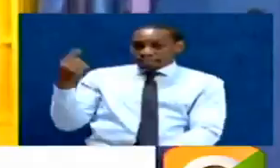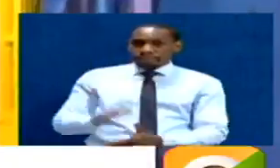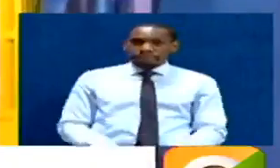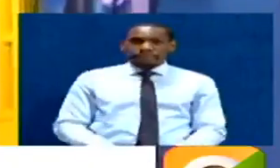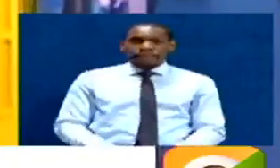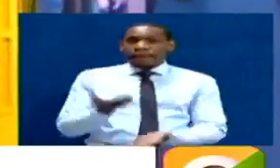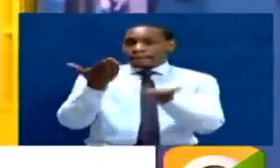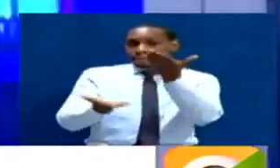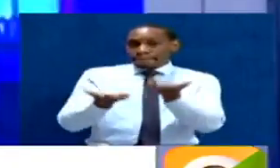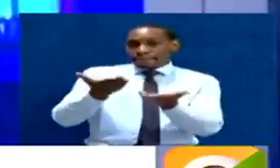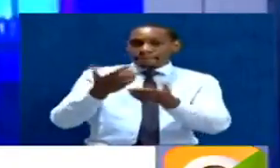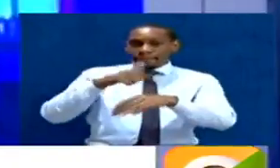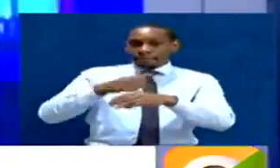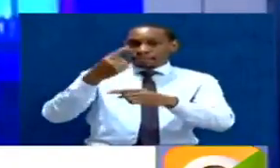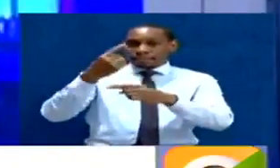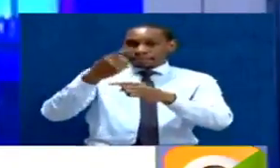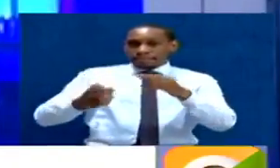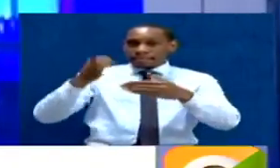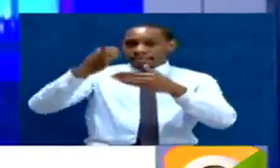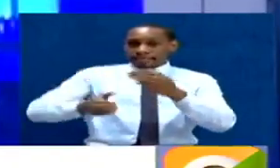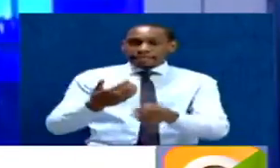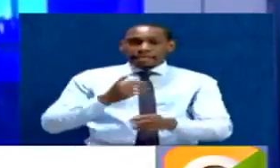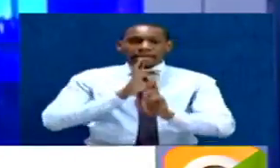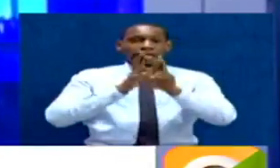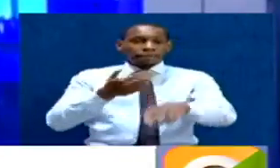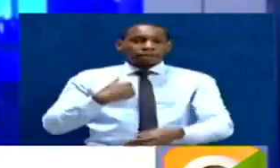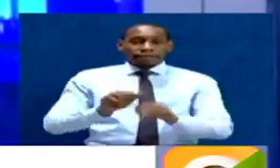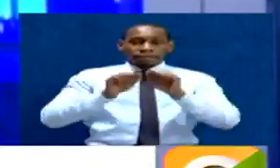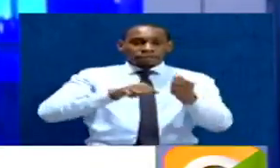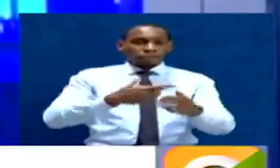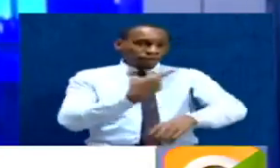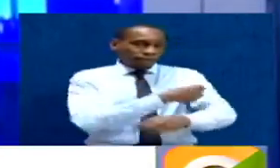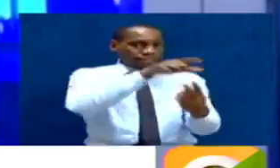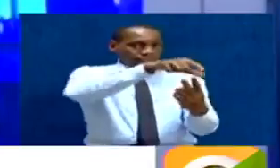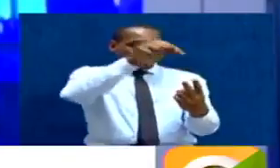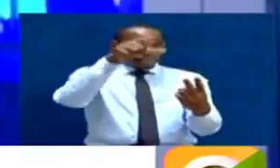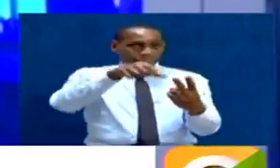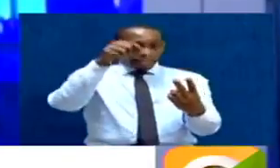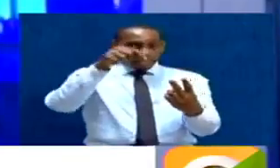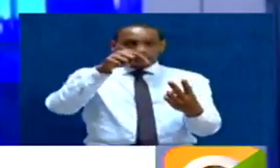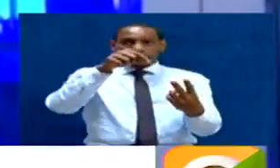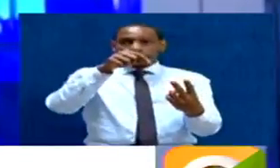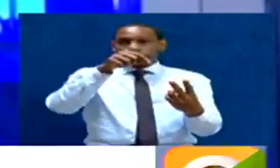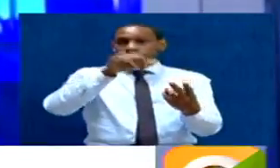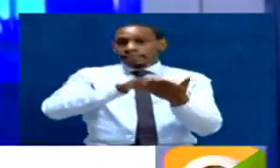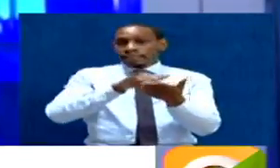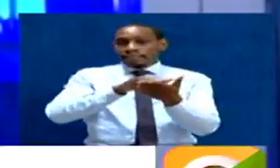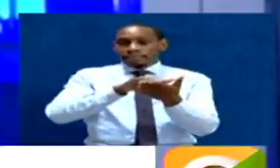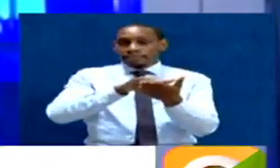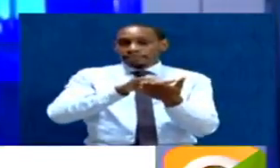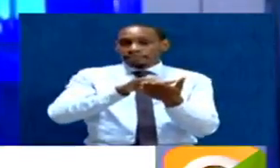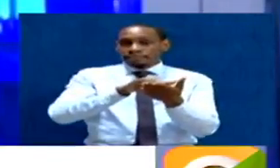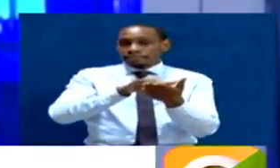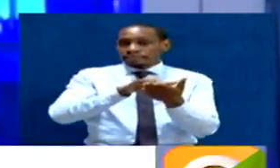Alupe. So maybe by the end of the year there will be a repertoire of vaccines that can be chosen from and that may not be coming